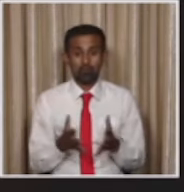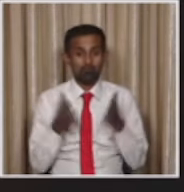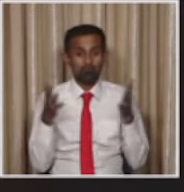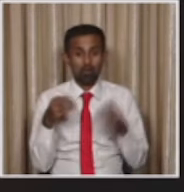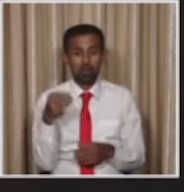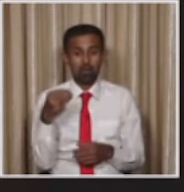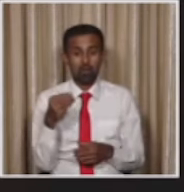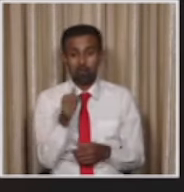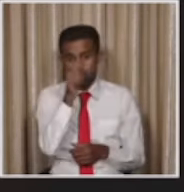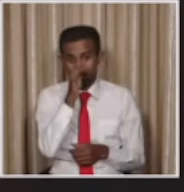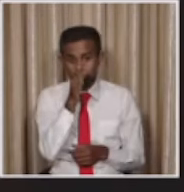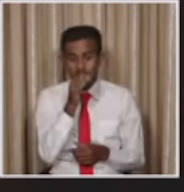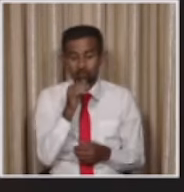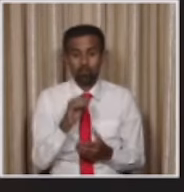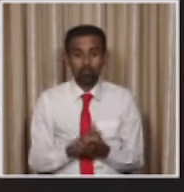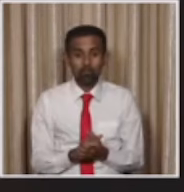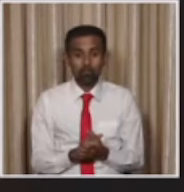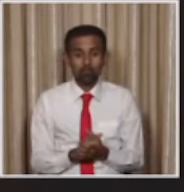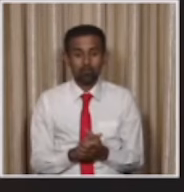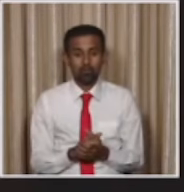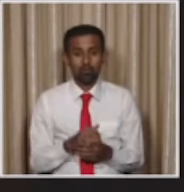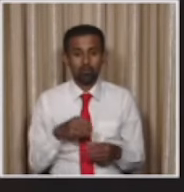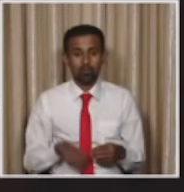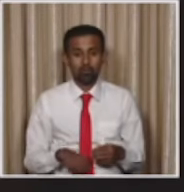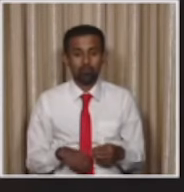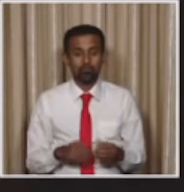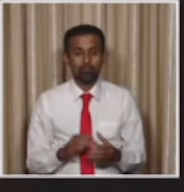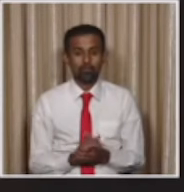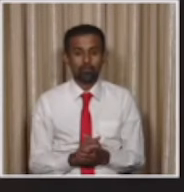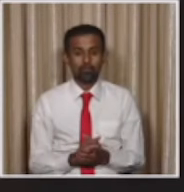ඒ දැවැන්ත ණය පොලු ටික ඒවා බොල් ණය හැටියට කපා හරිද්දි